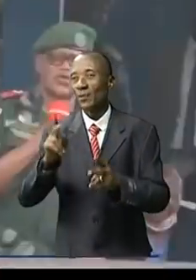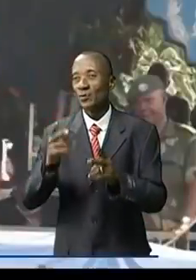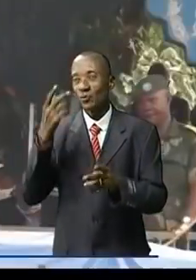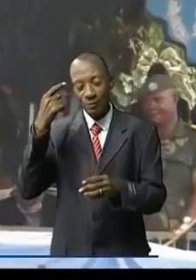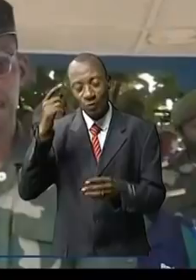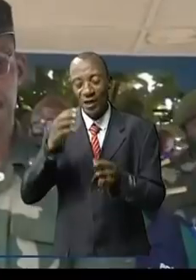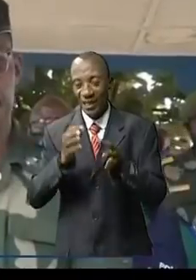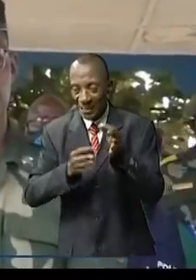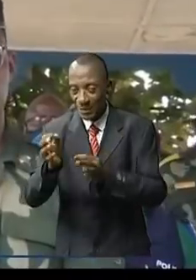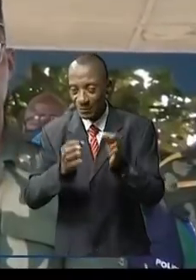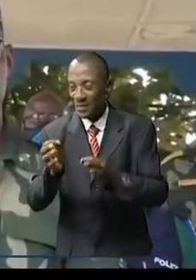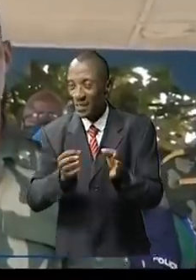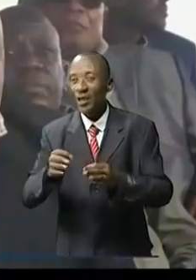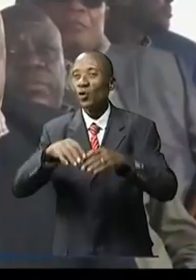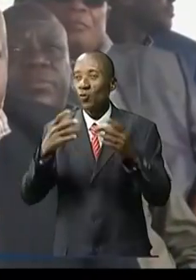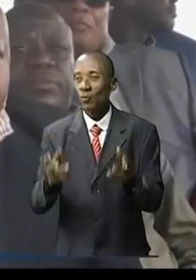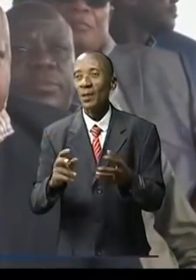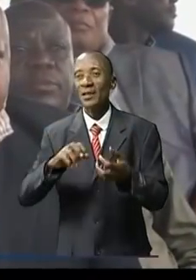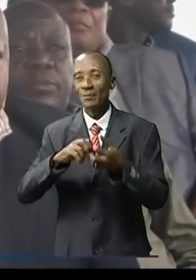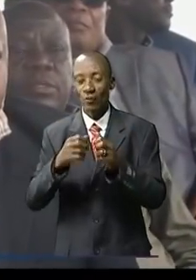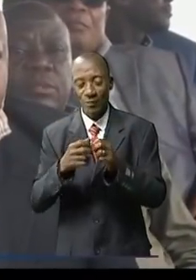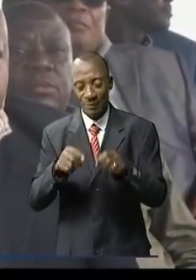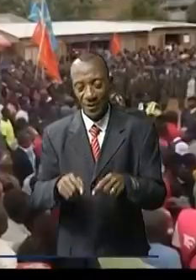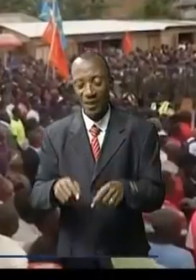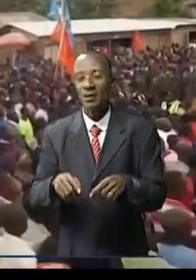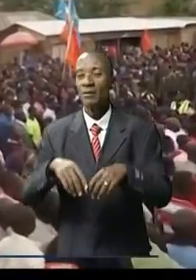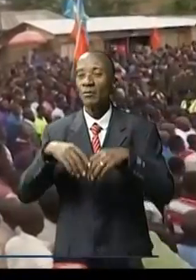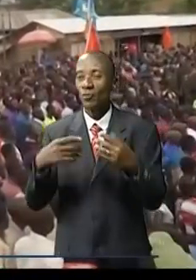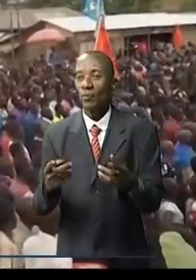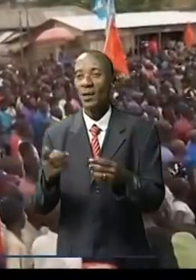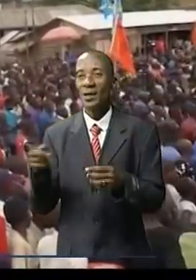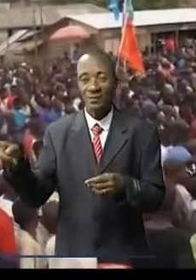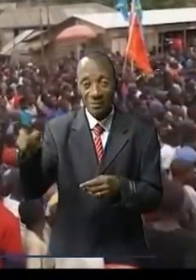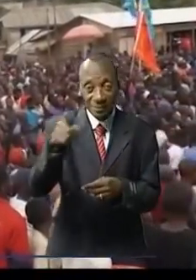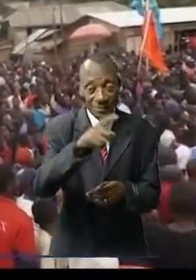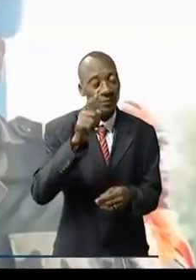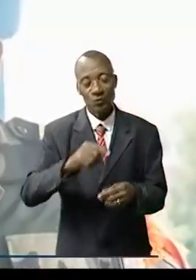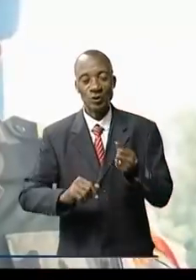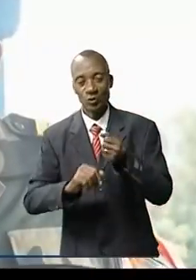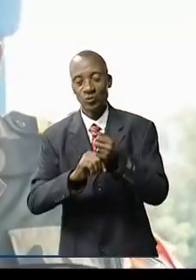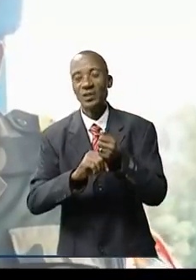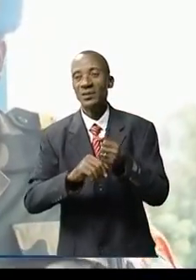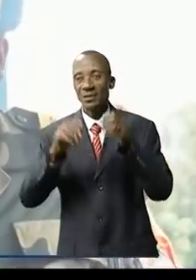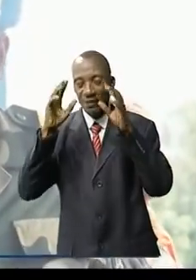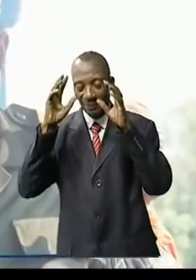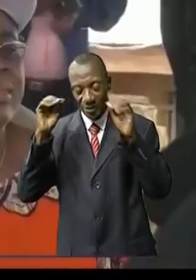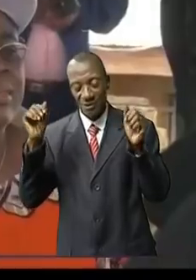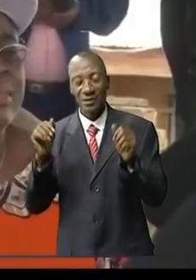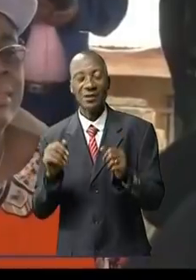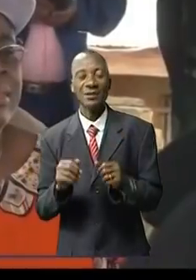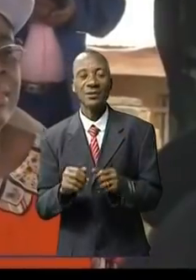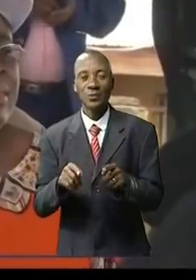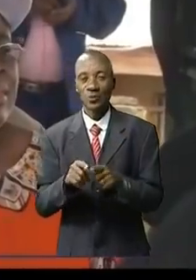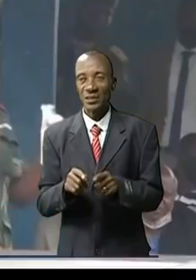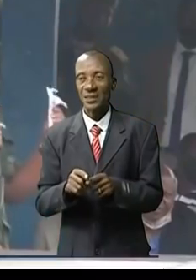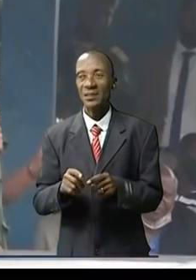de Wadi Kale. Son message était essentiellement axé sur deux points, à savoir l'état des sièges et le